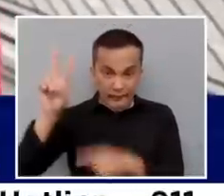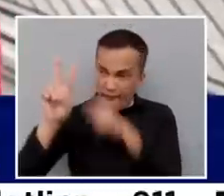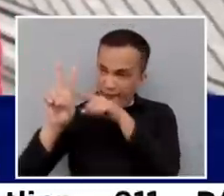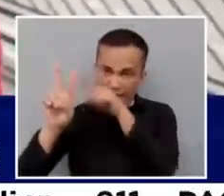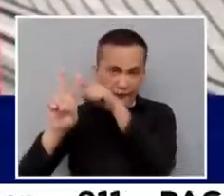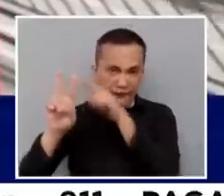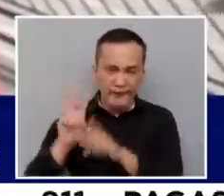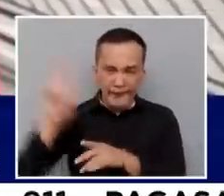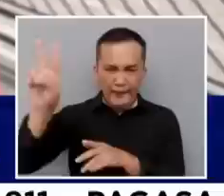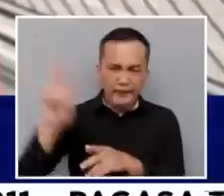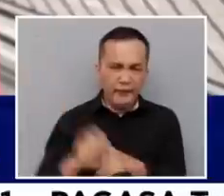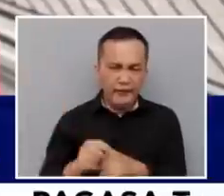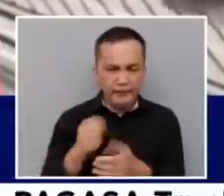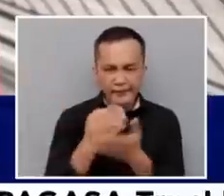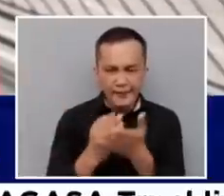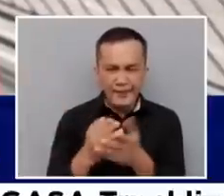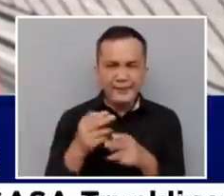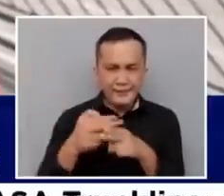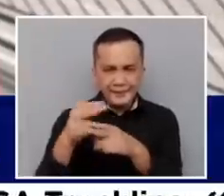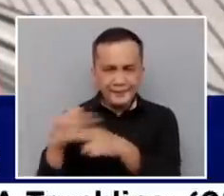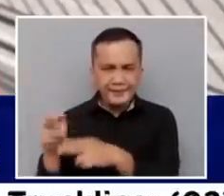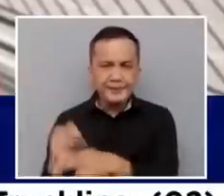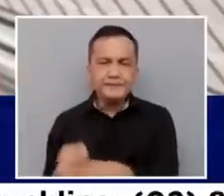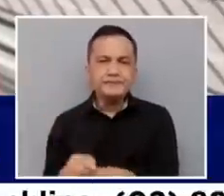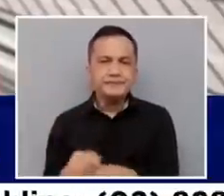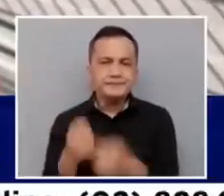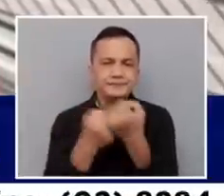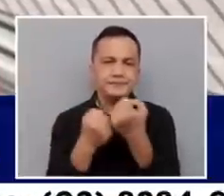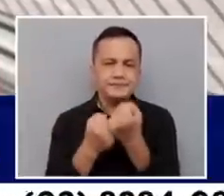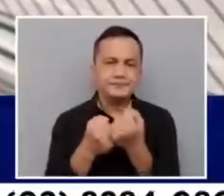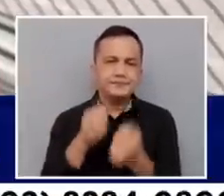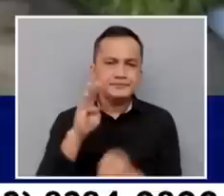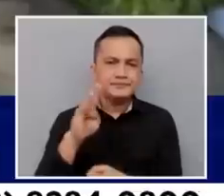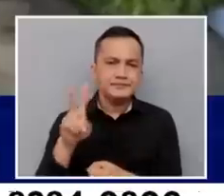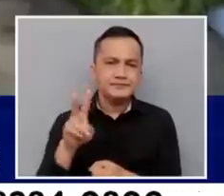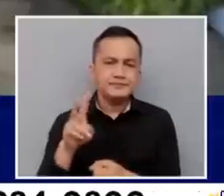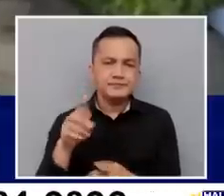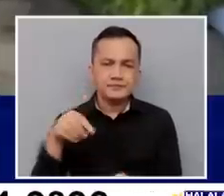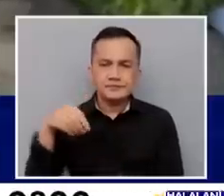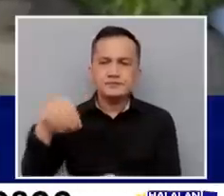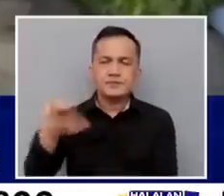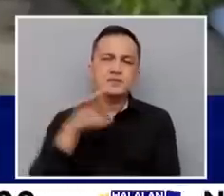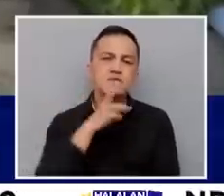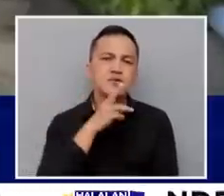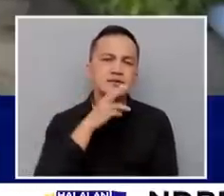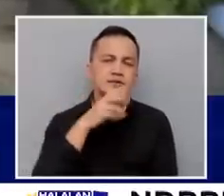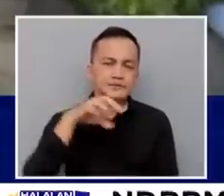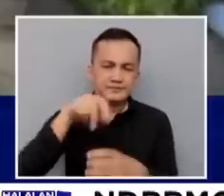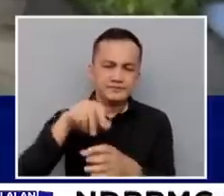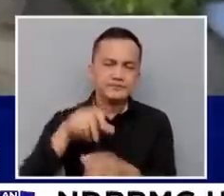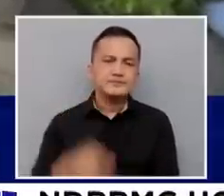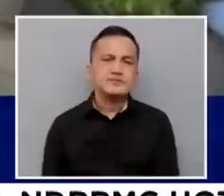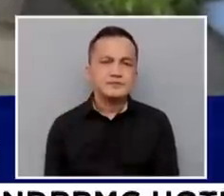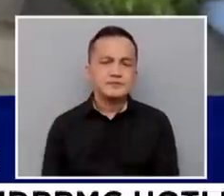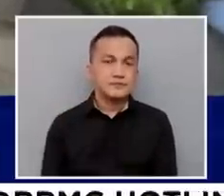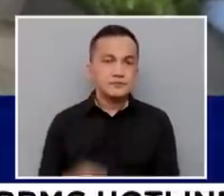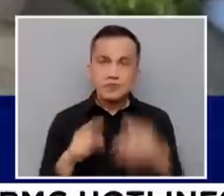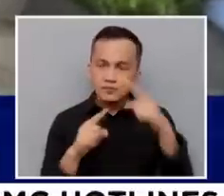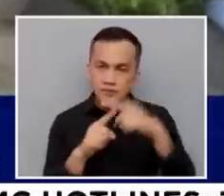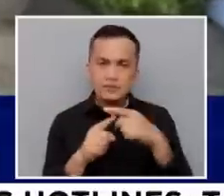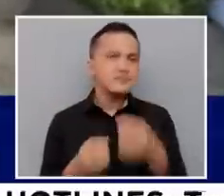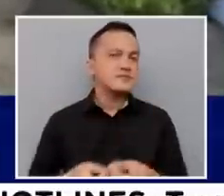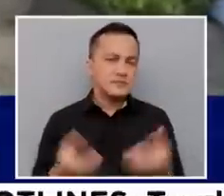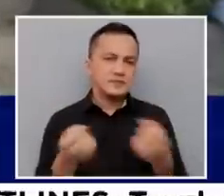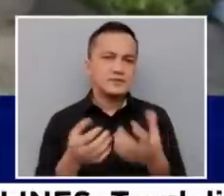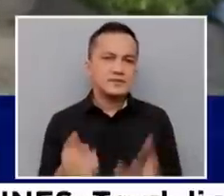rin, may ilang mga taga-suporta ni Marcos na namimigay ng bottled water at meron din mga namimigay ng t-shirts. Kagabi ano,